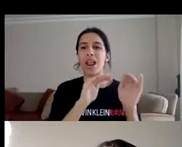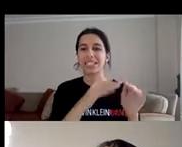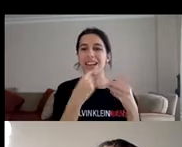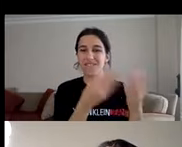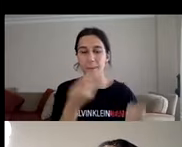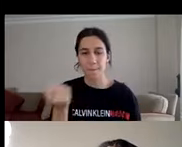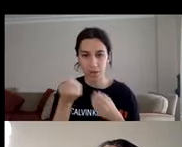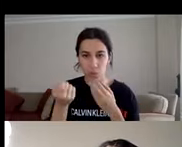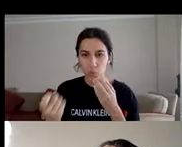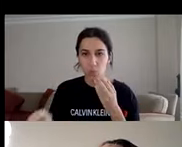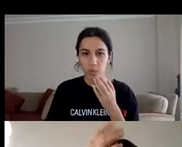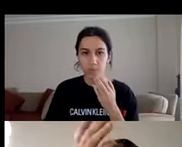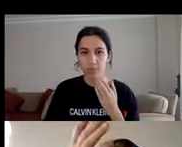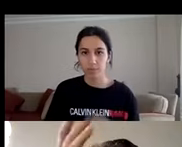İşte